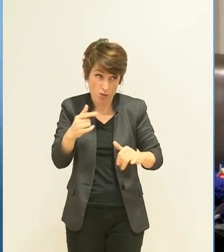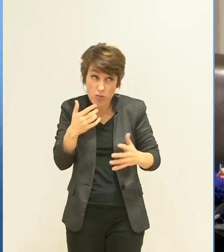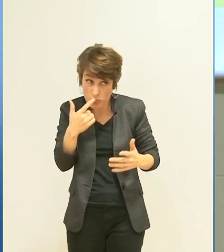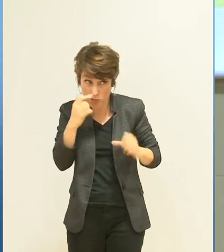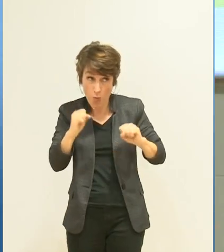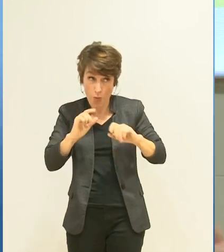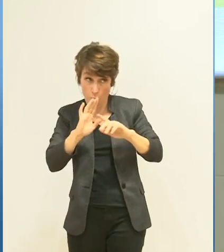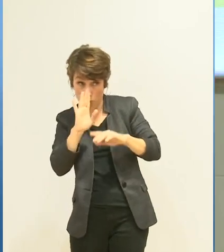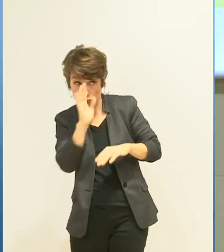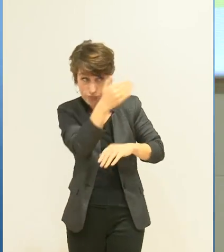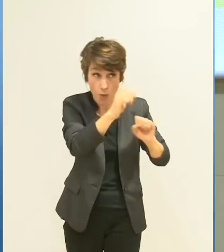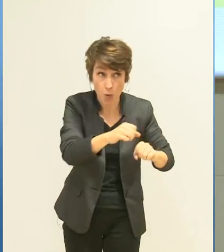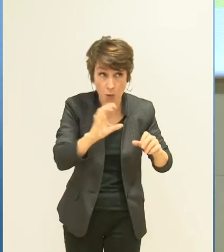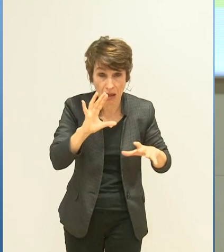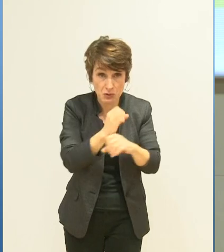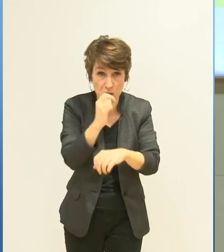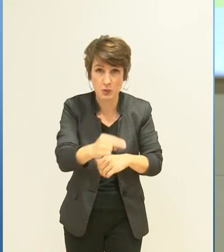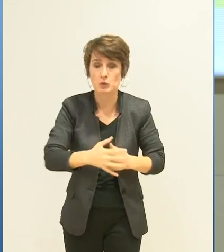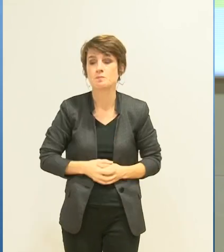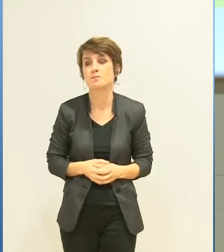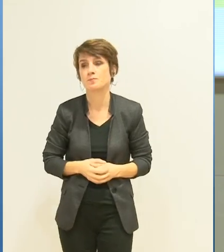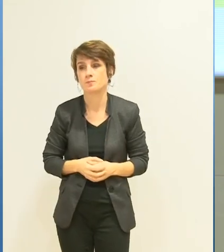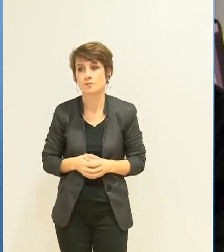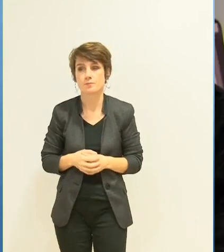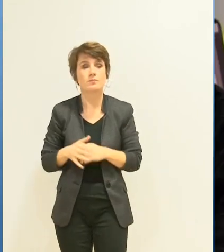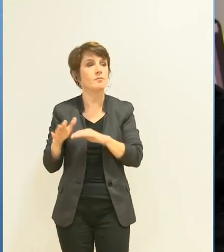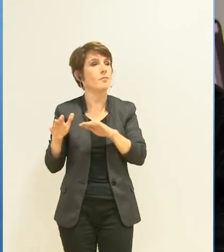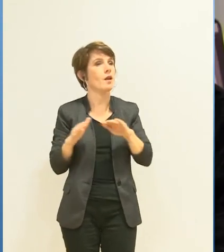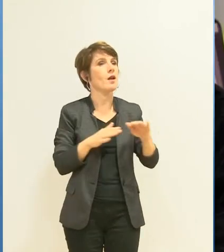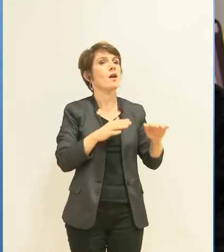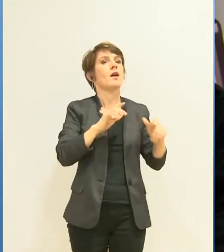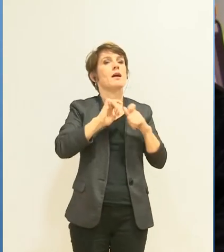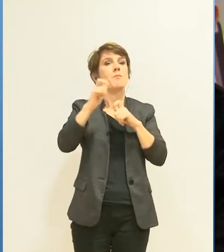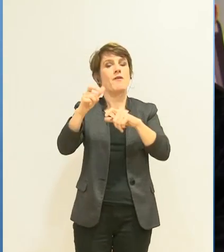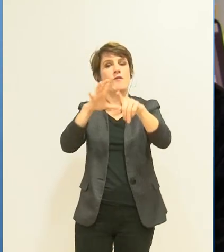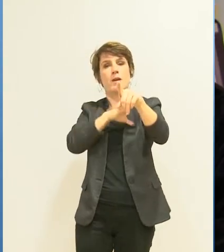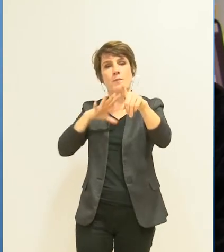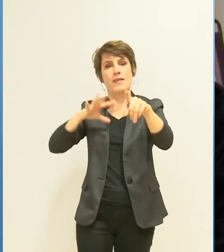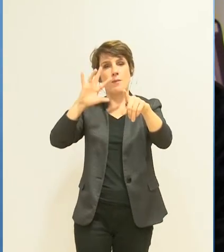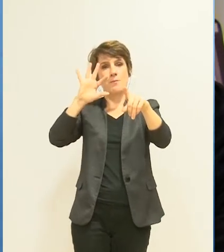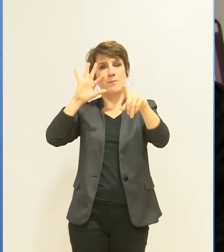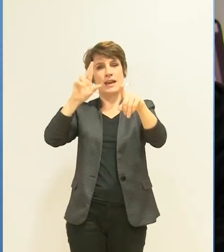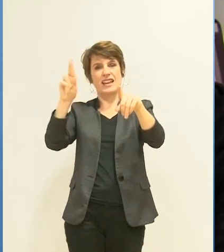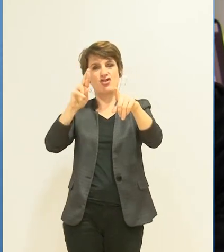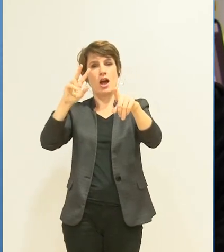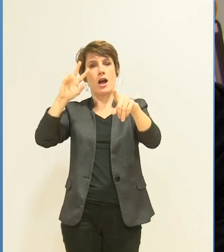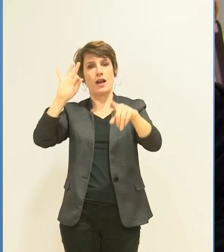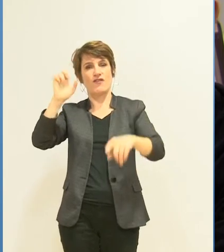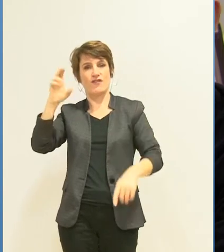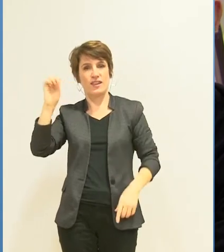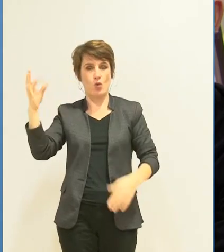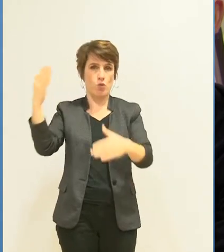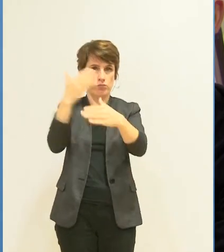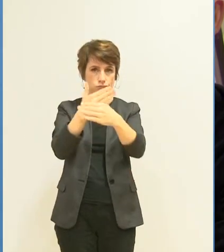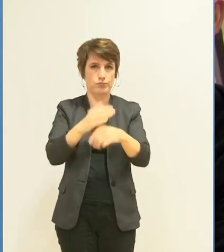filon oui monsieur le maire chers collègues la cité de l'abbaye a réussi à sauver